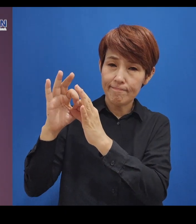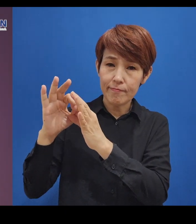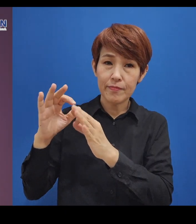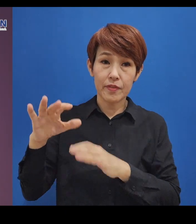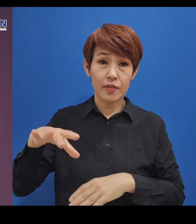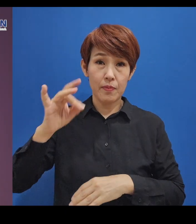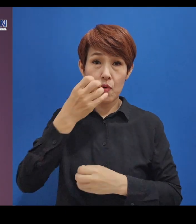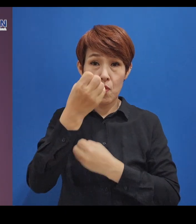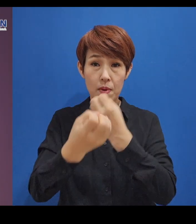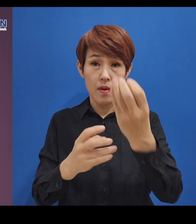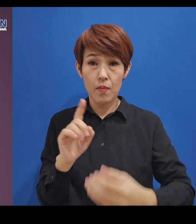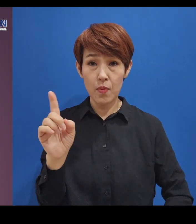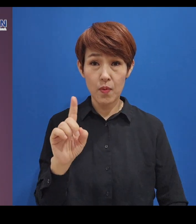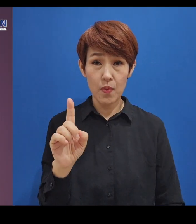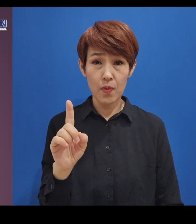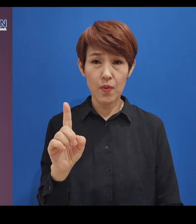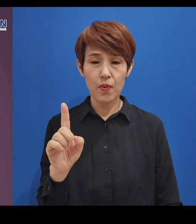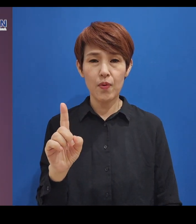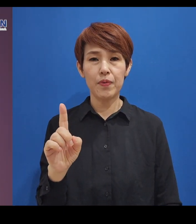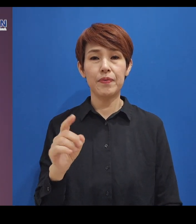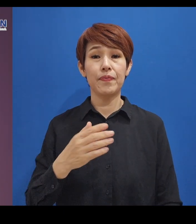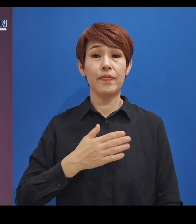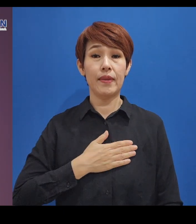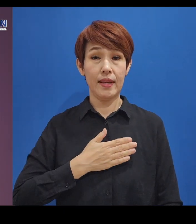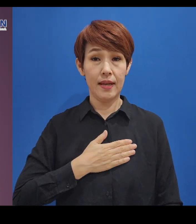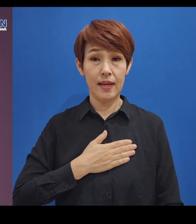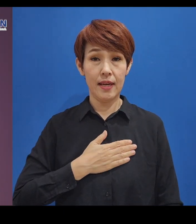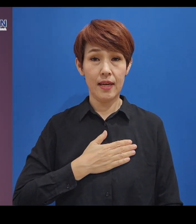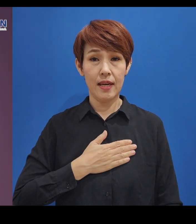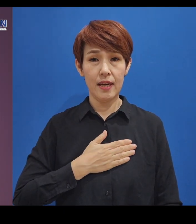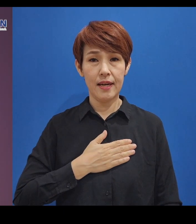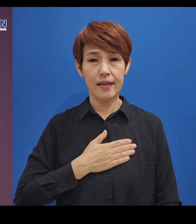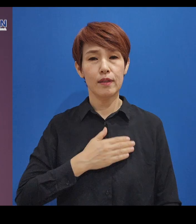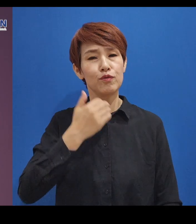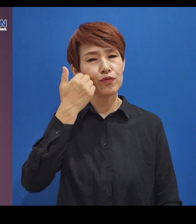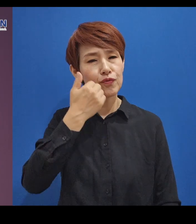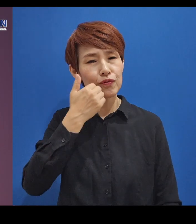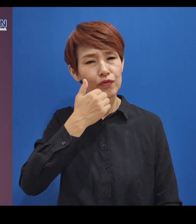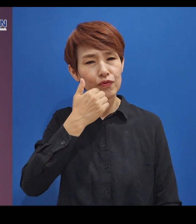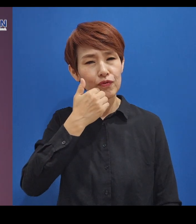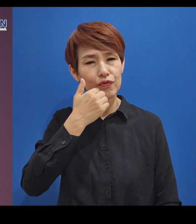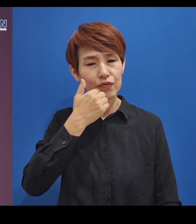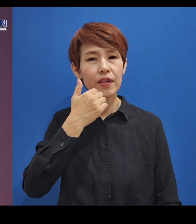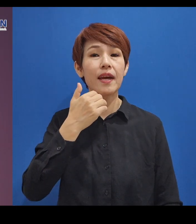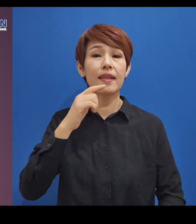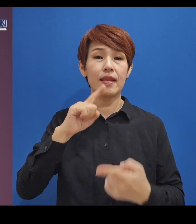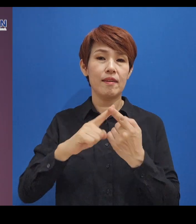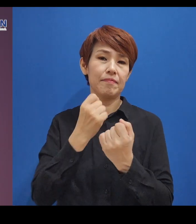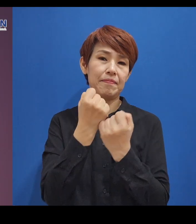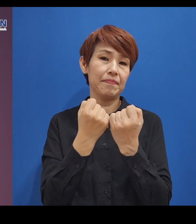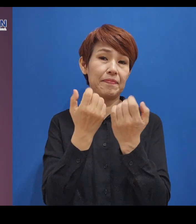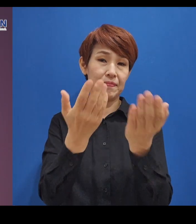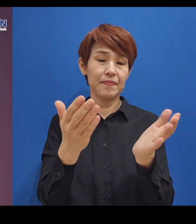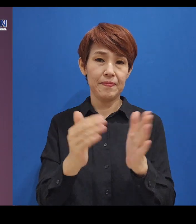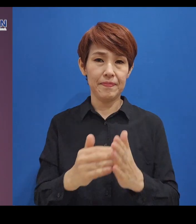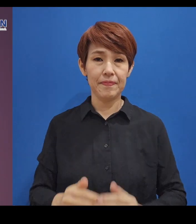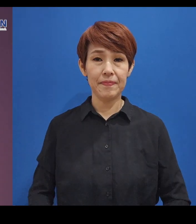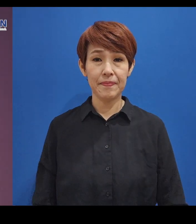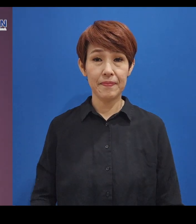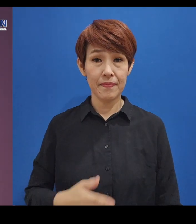번째 고백은 우리 자신이 어떤 사람인가 하는 것입니다. 우리는